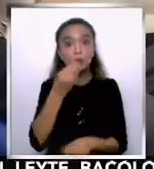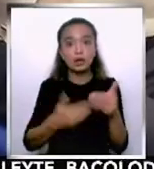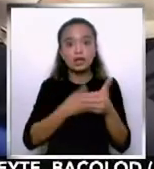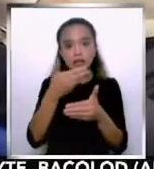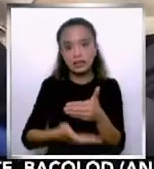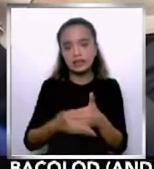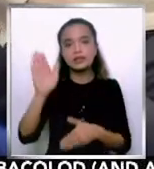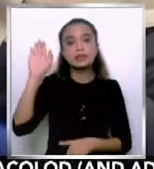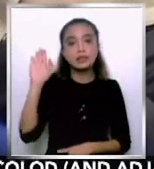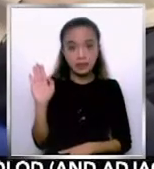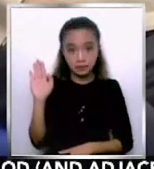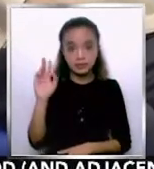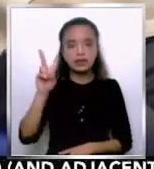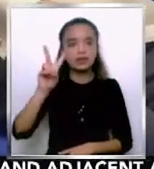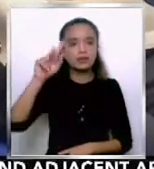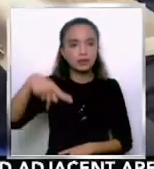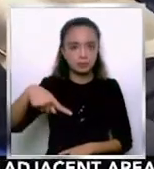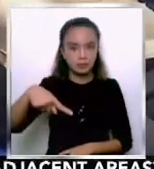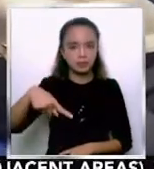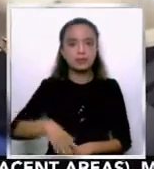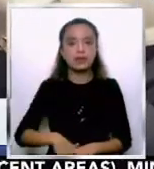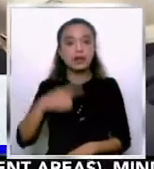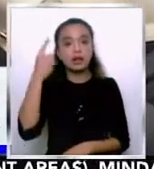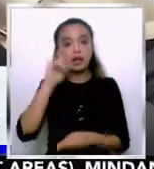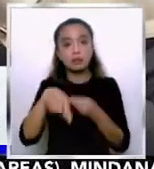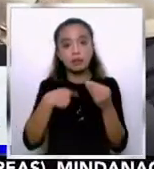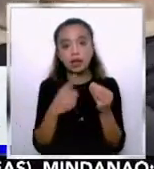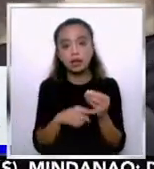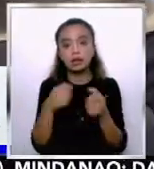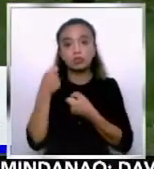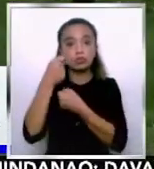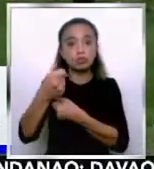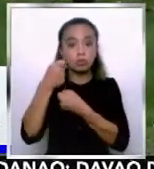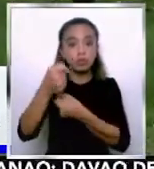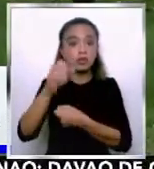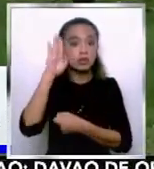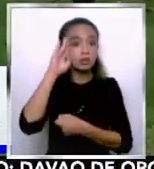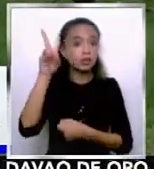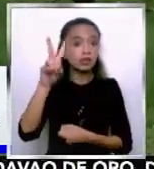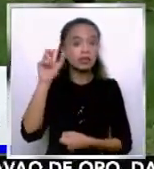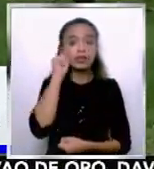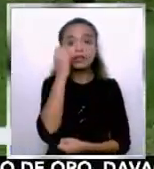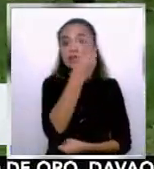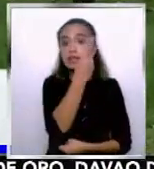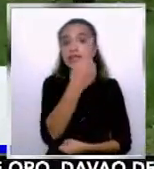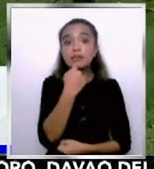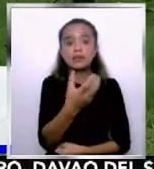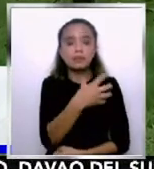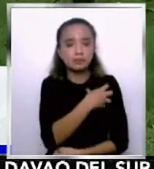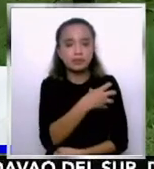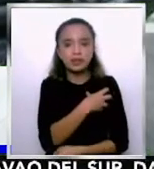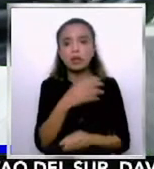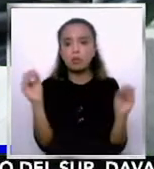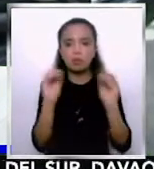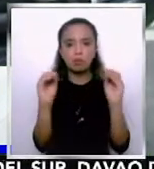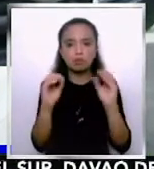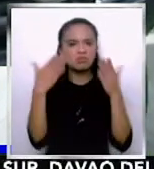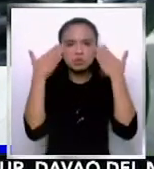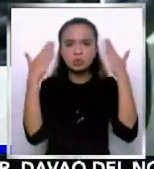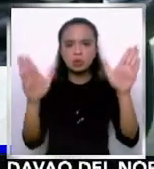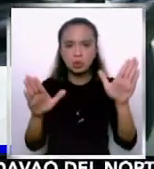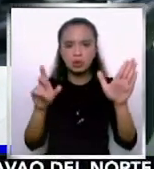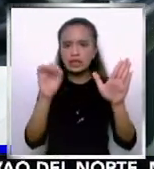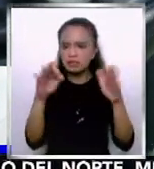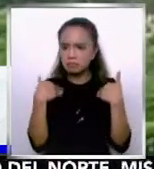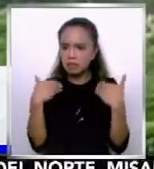vice-presidente. Tungkol naman sa mga protesta sa inaugurasyon ni Bongbong at Sara, sabi ng PNP, wala pa silang alam na binigyan ng rally permit